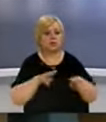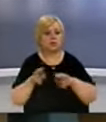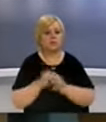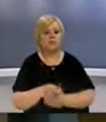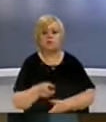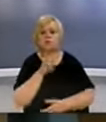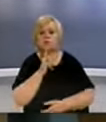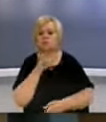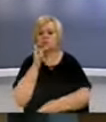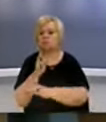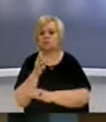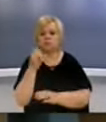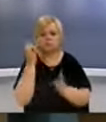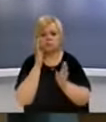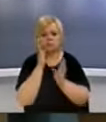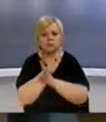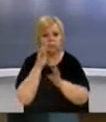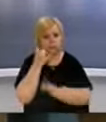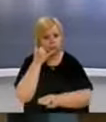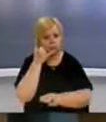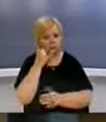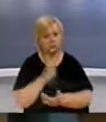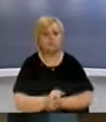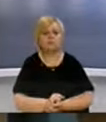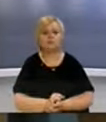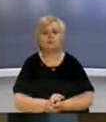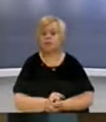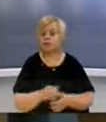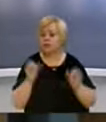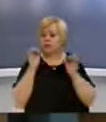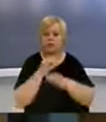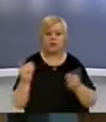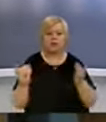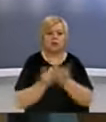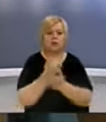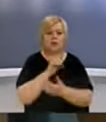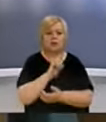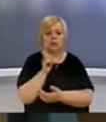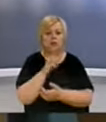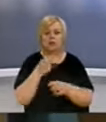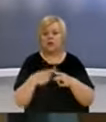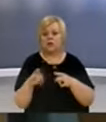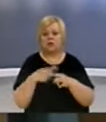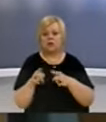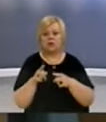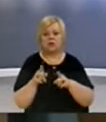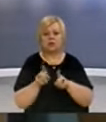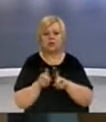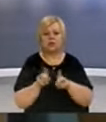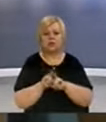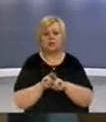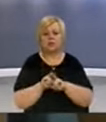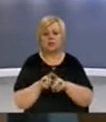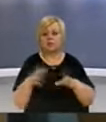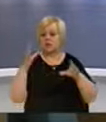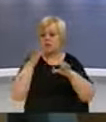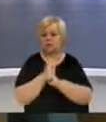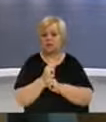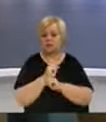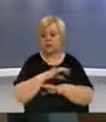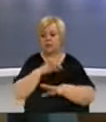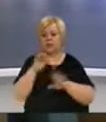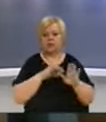kush e purdhë për përgjime dhe kush jo, të mos përsëritet rasti që e kemi pas aferën e fundit me këtë